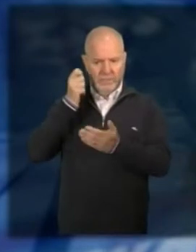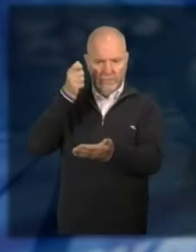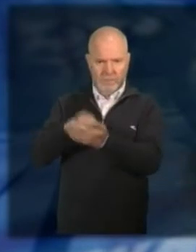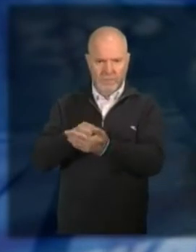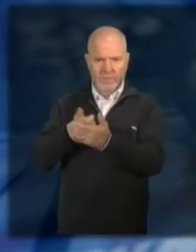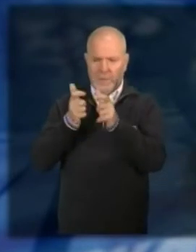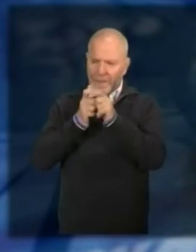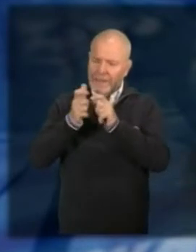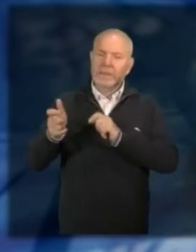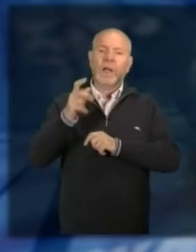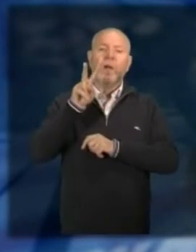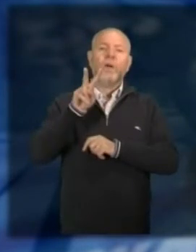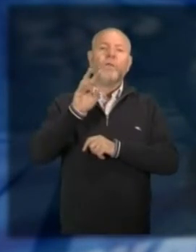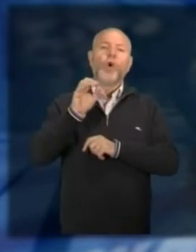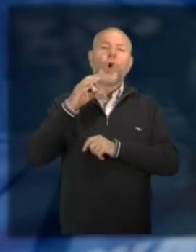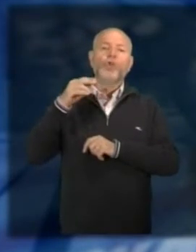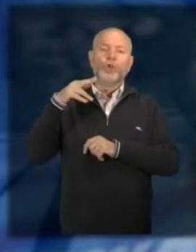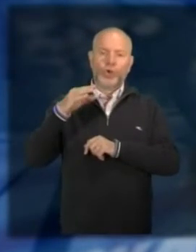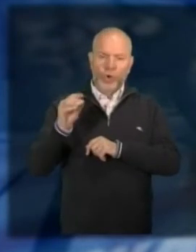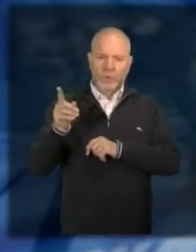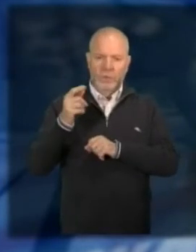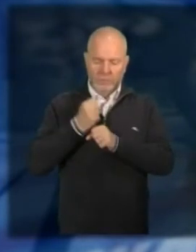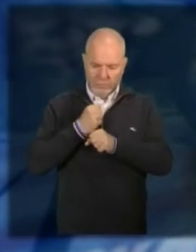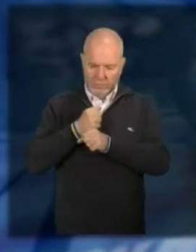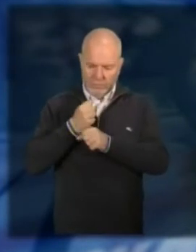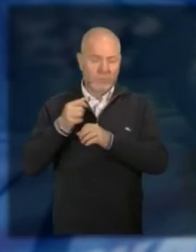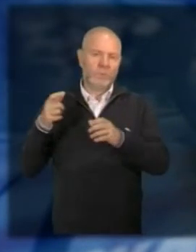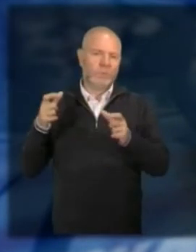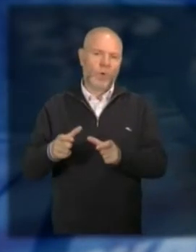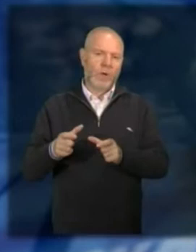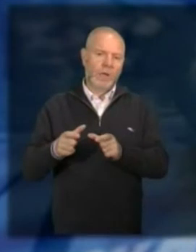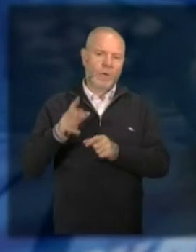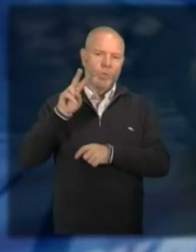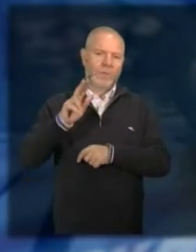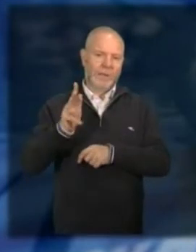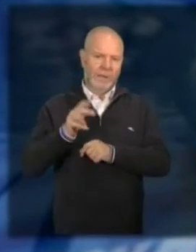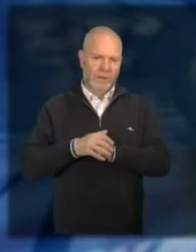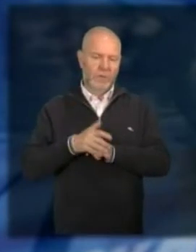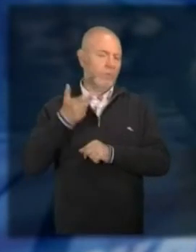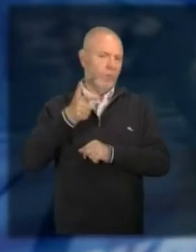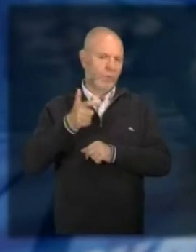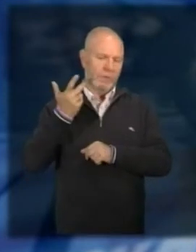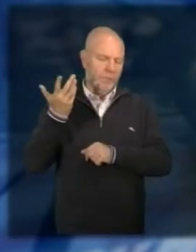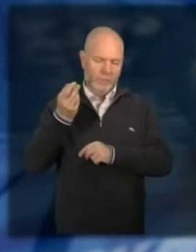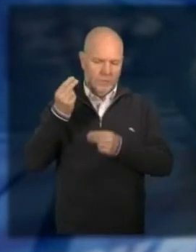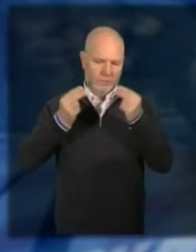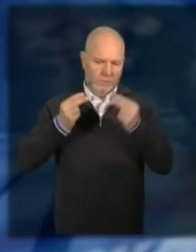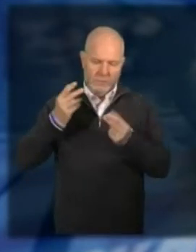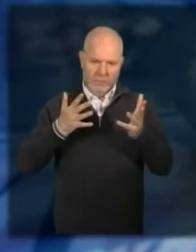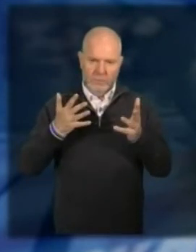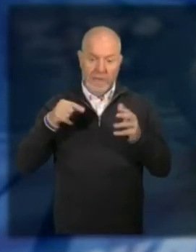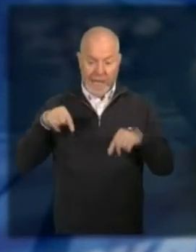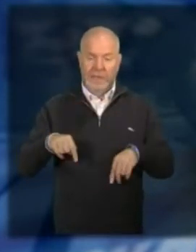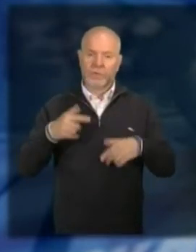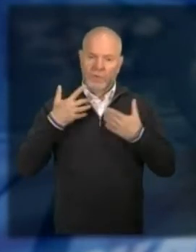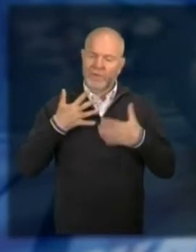frazione di Craveggia. I lavori, dopo l'avvio, si sono bloccati nel dicembre 2013 per problemi burocratici. Ora potranno